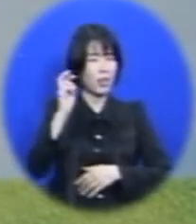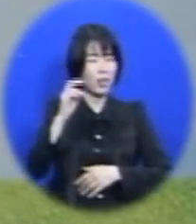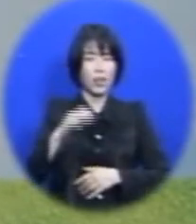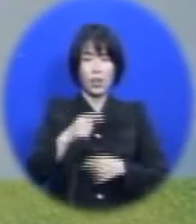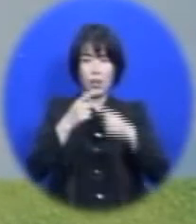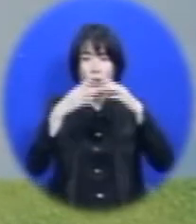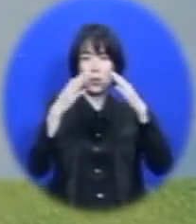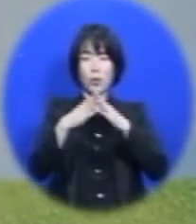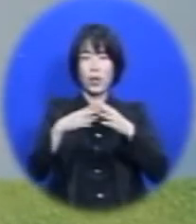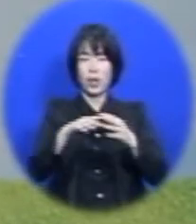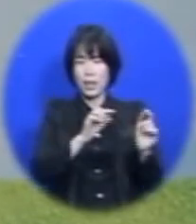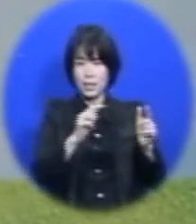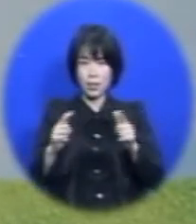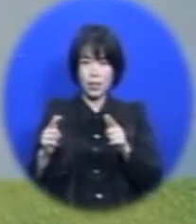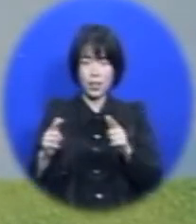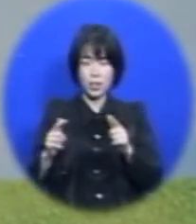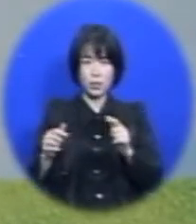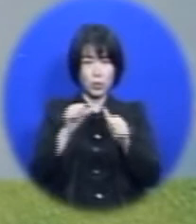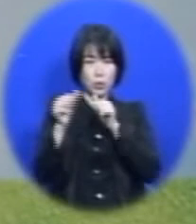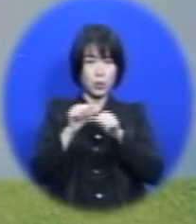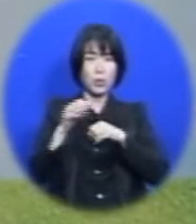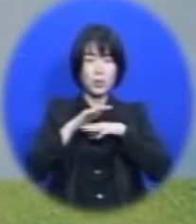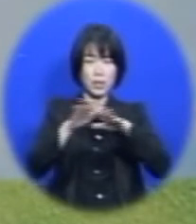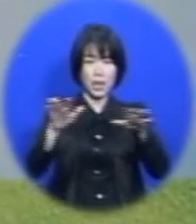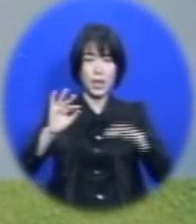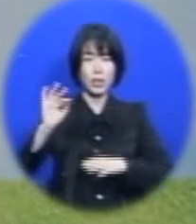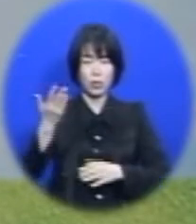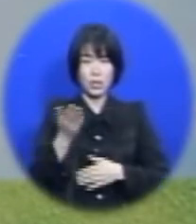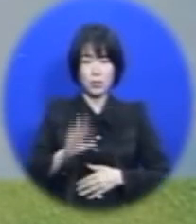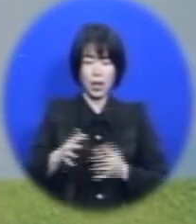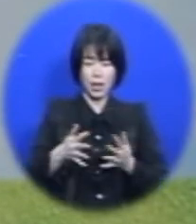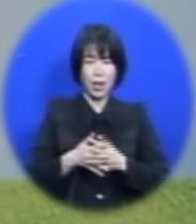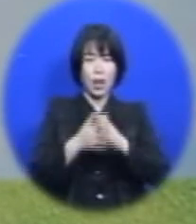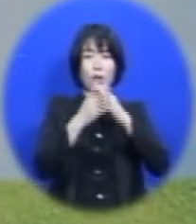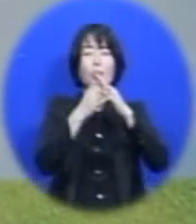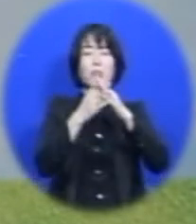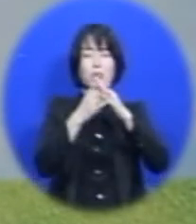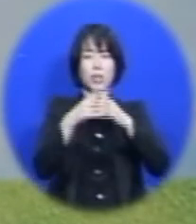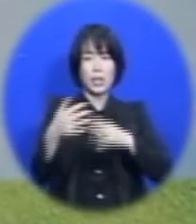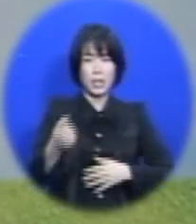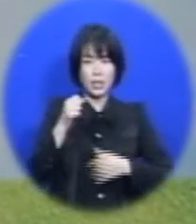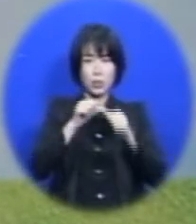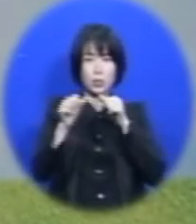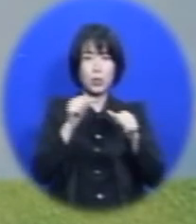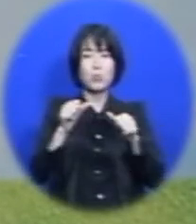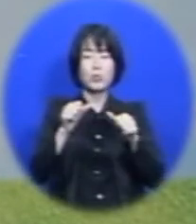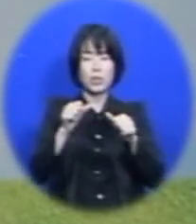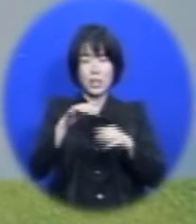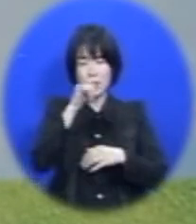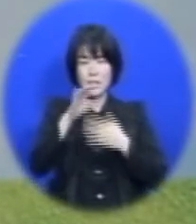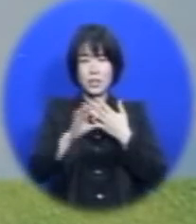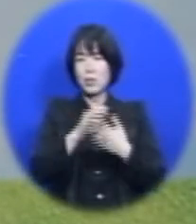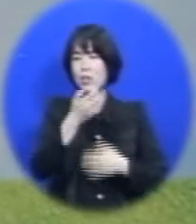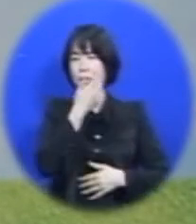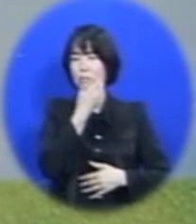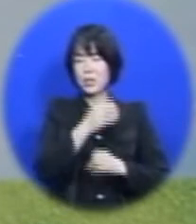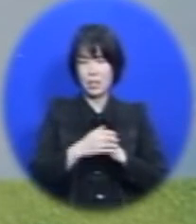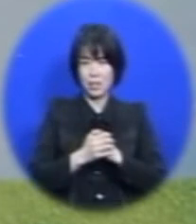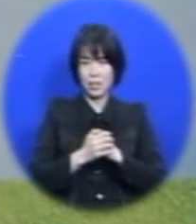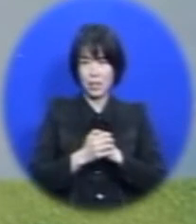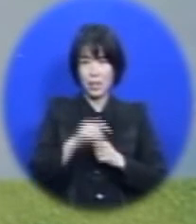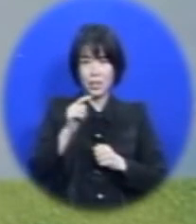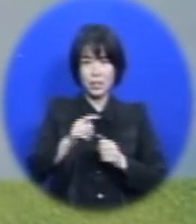교회가 여러 가지로 소문이 나야 되지만 건물 가지고 소문난 교회는 창피한 겁니다. 건물 크고 웅장한